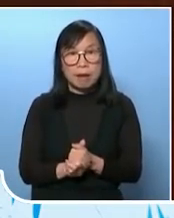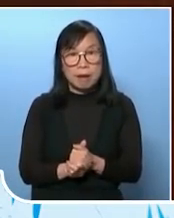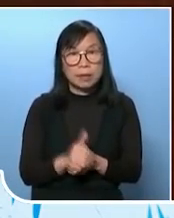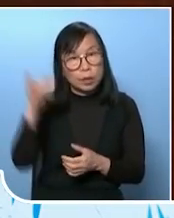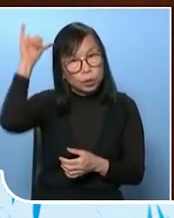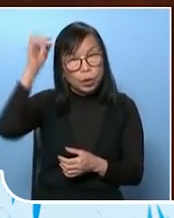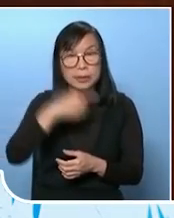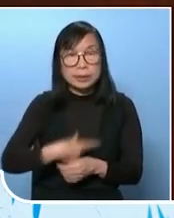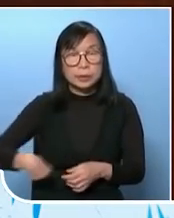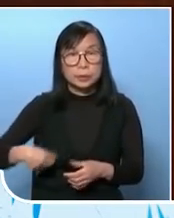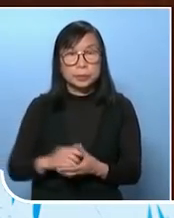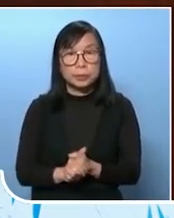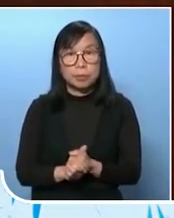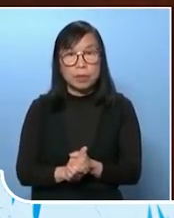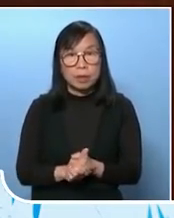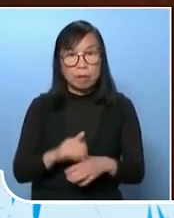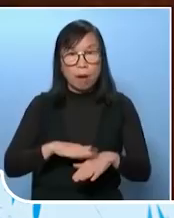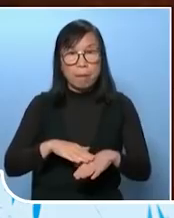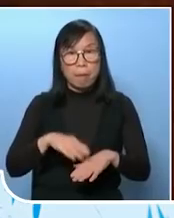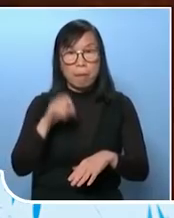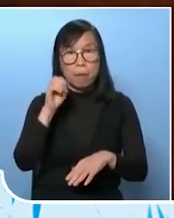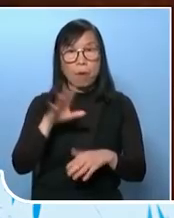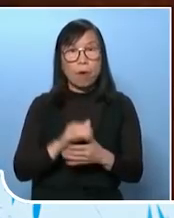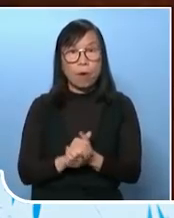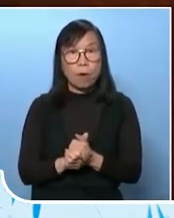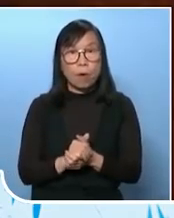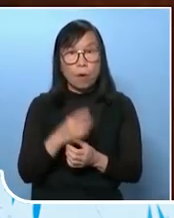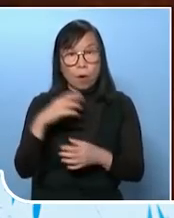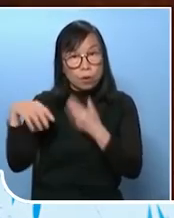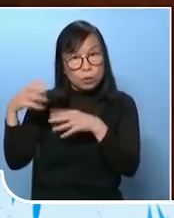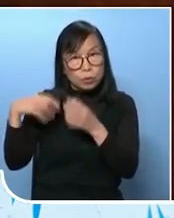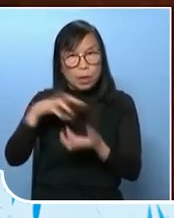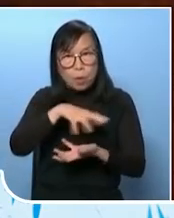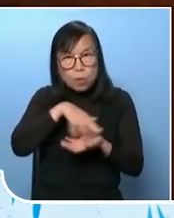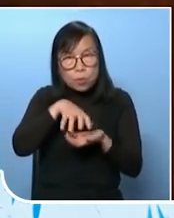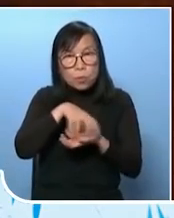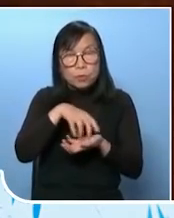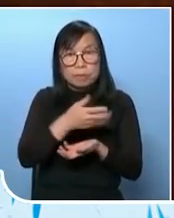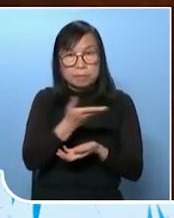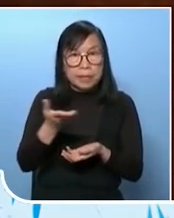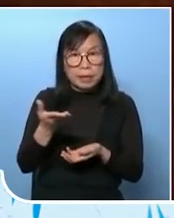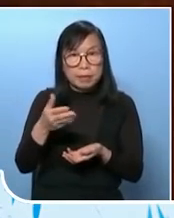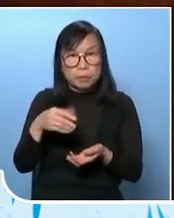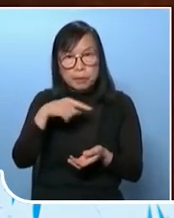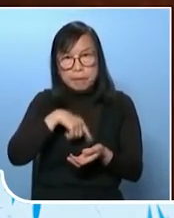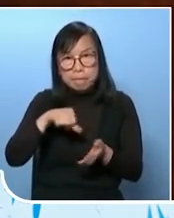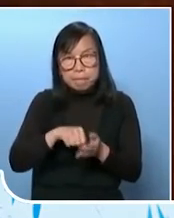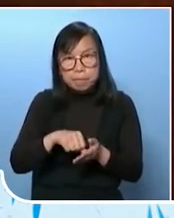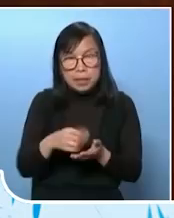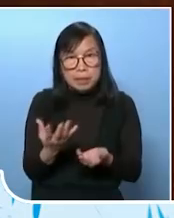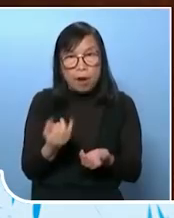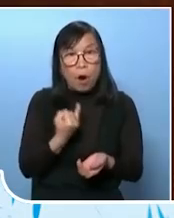議員。如果我剛才說議會的亂象各位是最大的受害者，